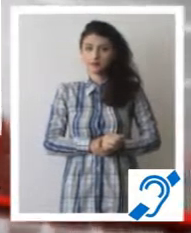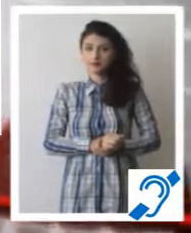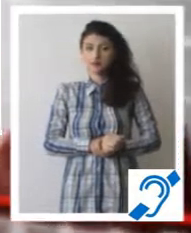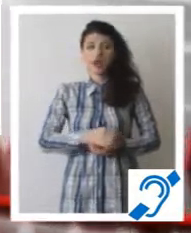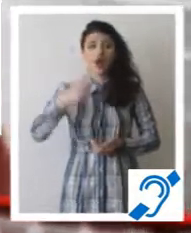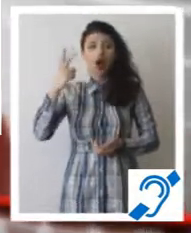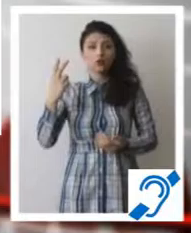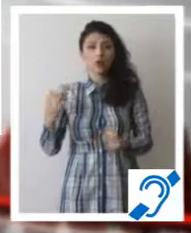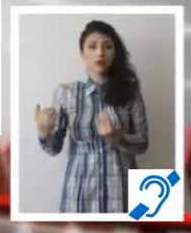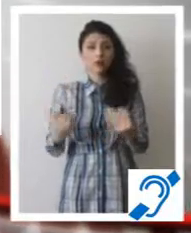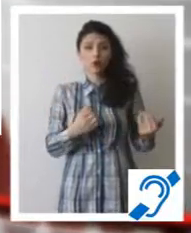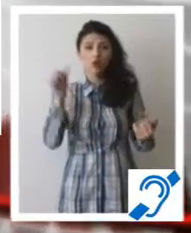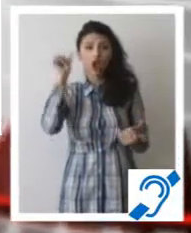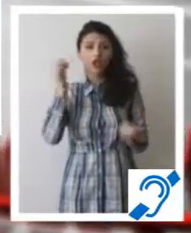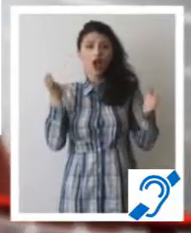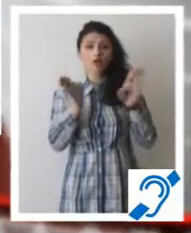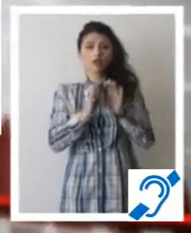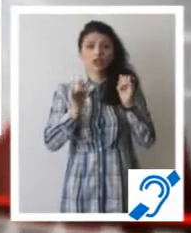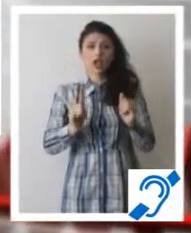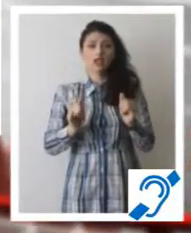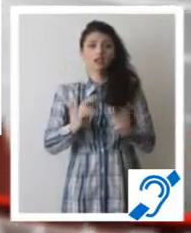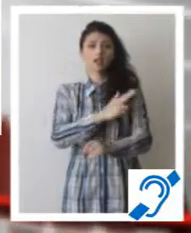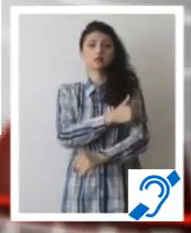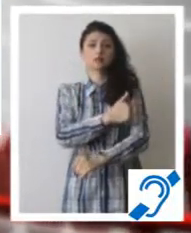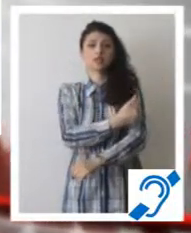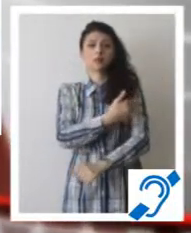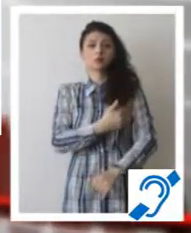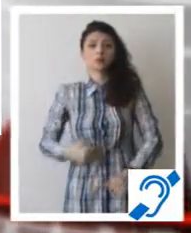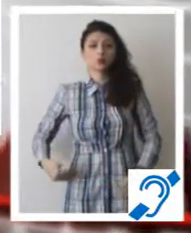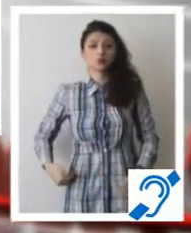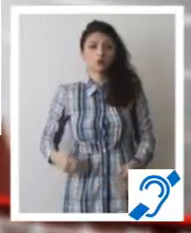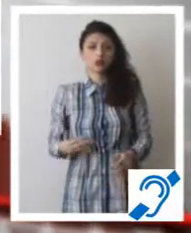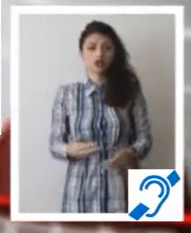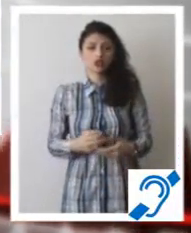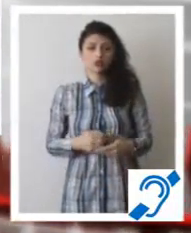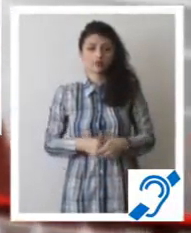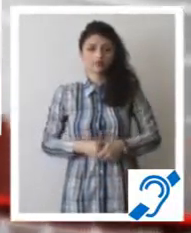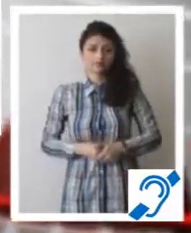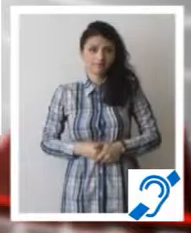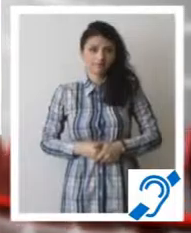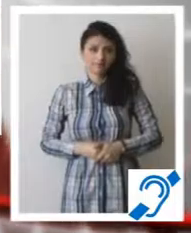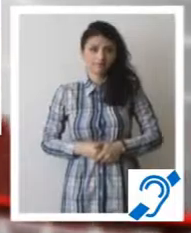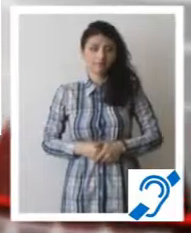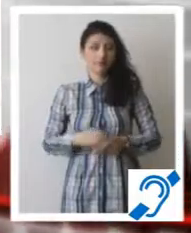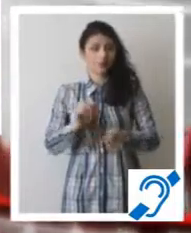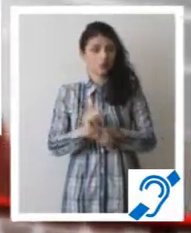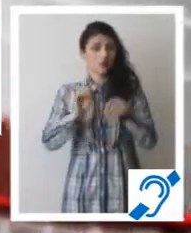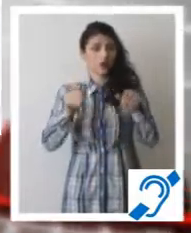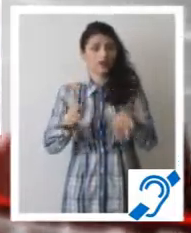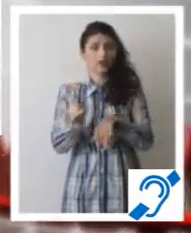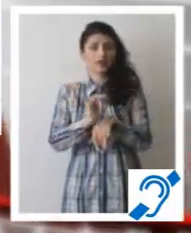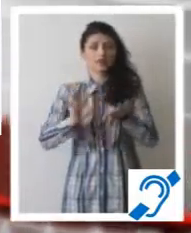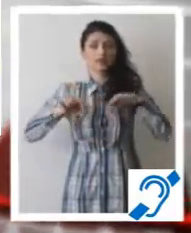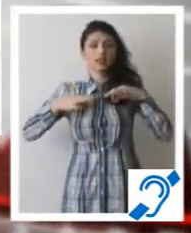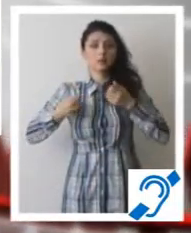Al doilea bebeluș din Argeș a murit astăzi la Marie Curie. Este vorba de o fetiță cu sindrom hemolitic uremic în vârstă de un an. Tot astăzi, Direcția de